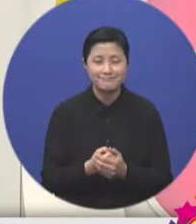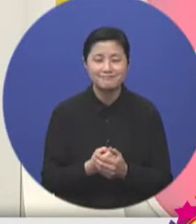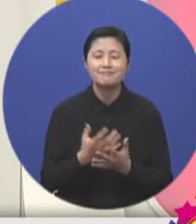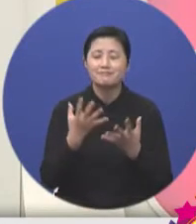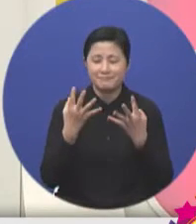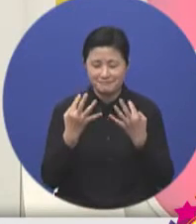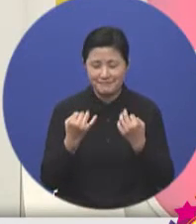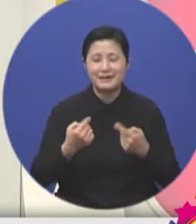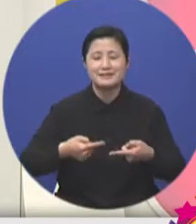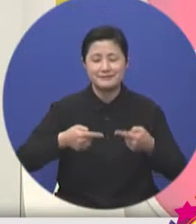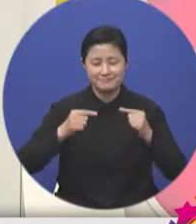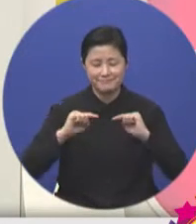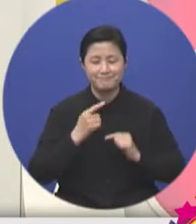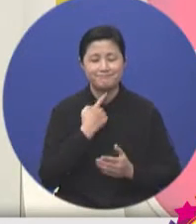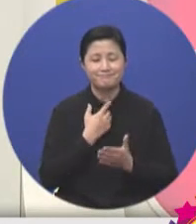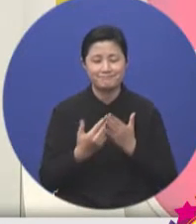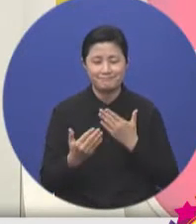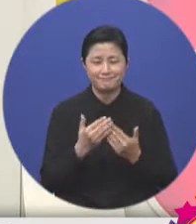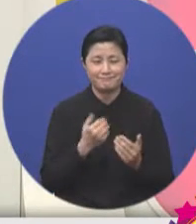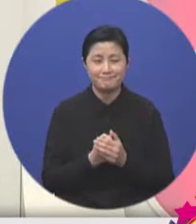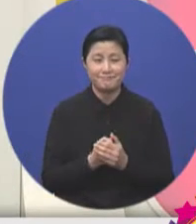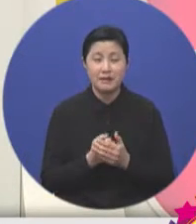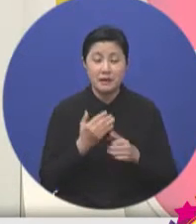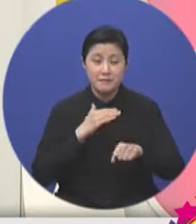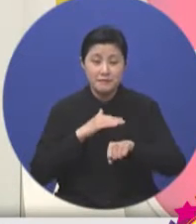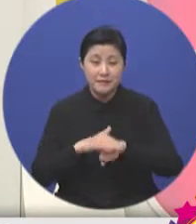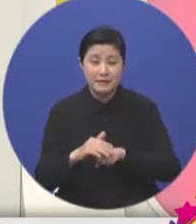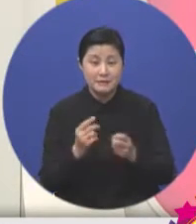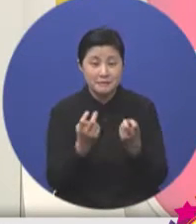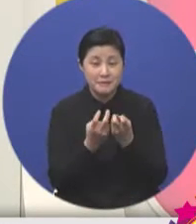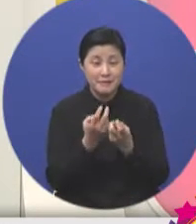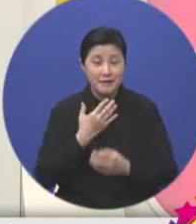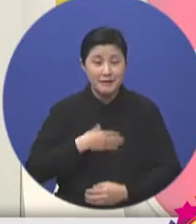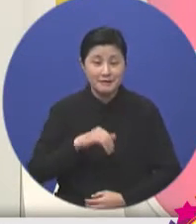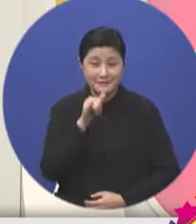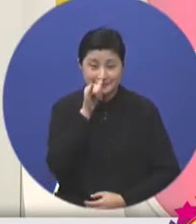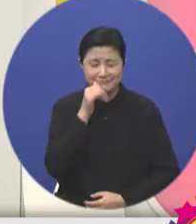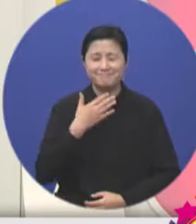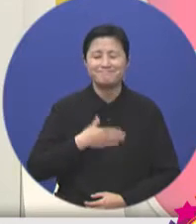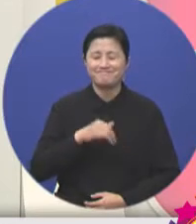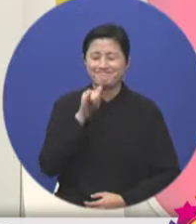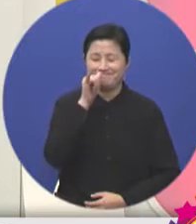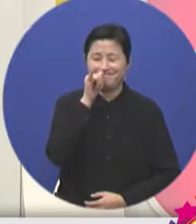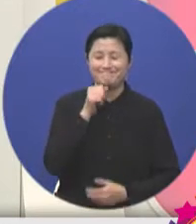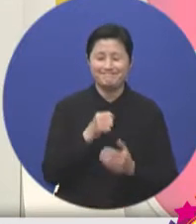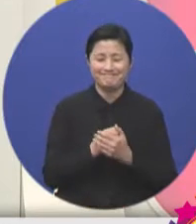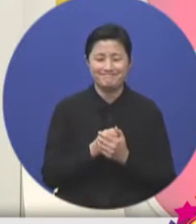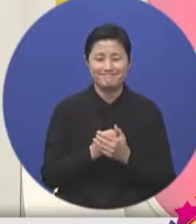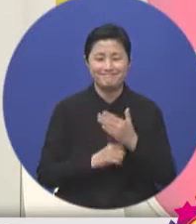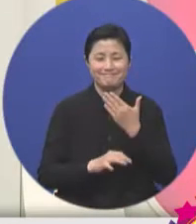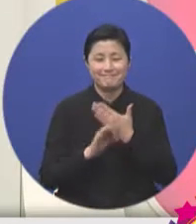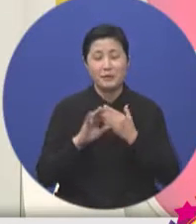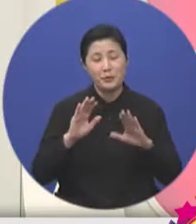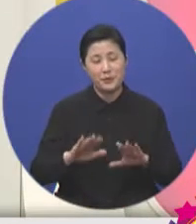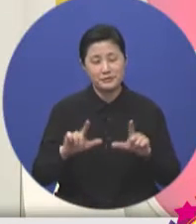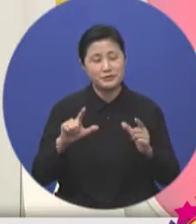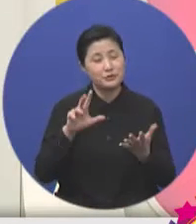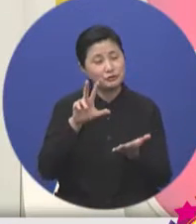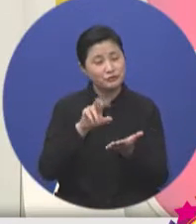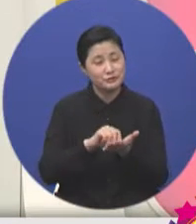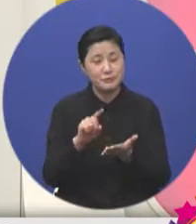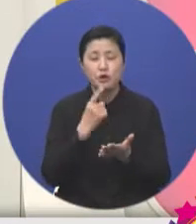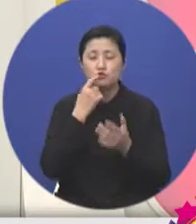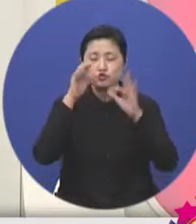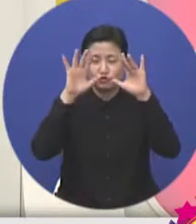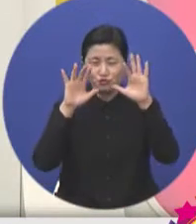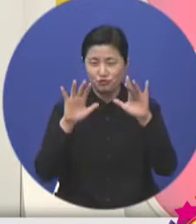많이 했습니다. 많이 하셨어요? 네. 그러면 이제 방식이나 모든 것들은 다 알고 계시겠네요. 네, 알고 있죠. 그러면 오늘 주제가요.